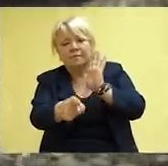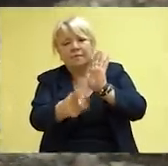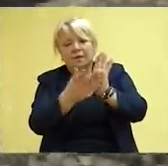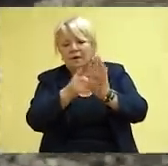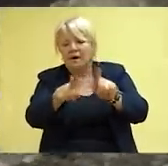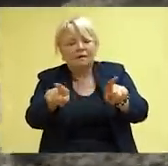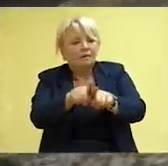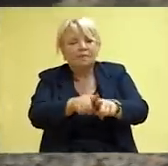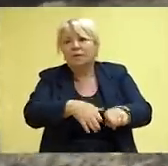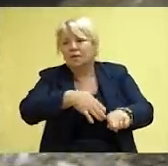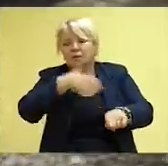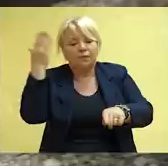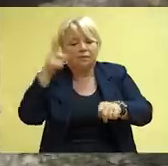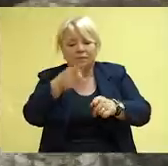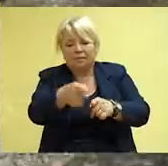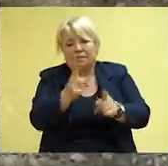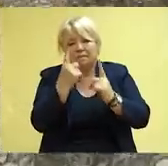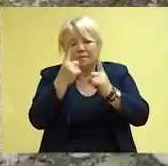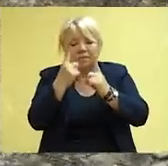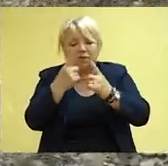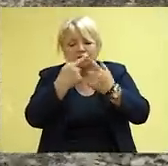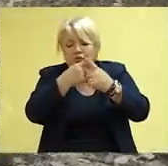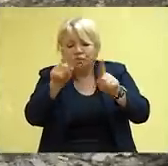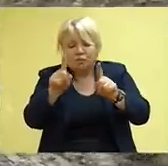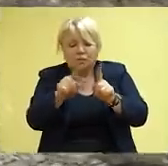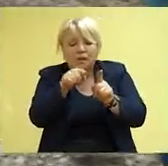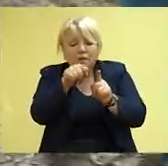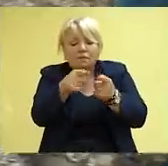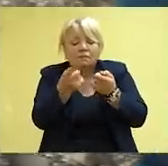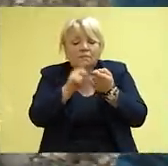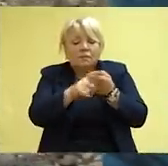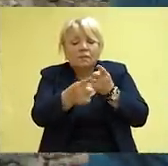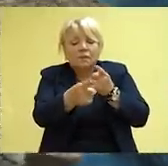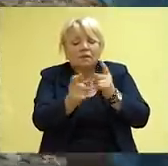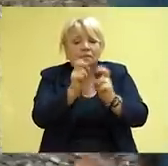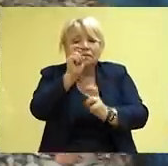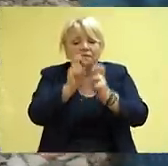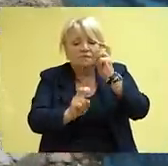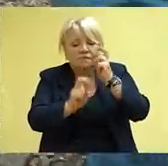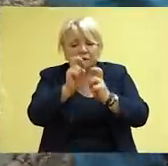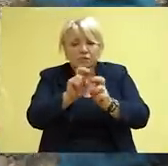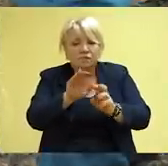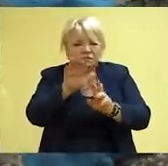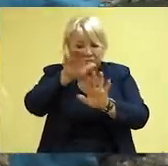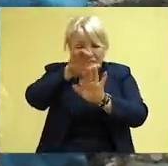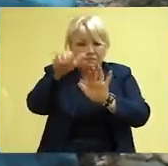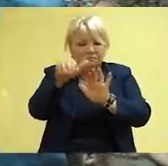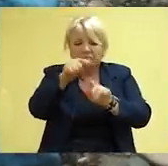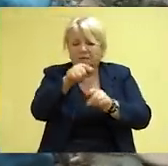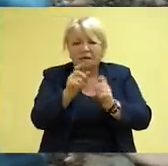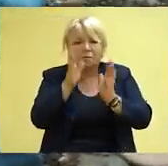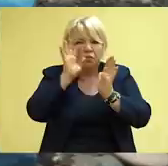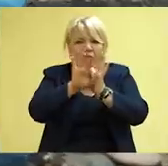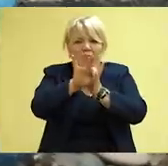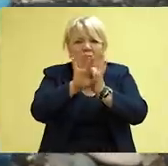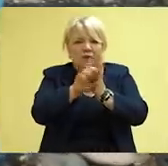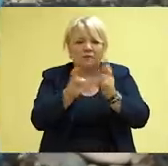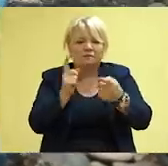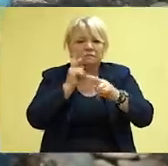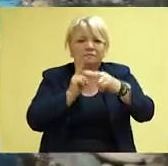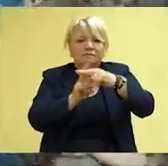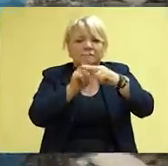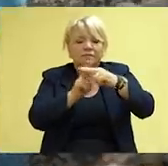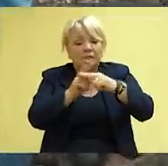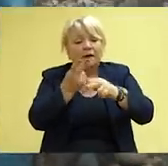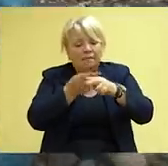განზე გამოსვლა, არც ერთ დისკზე არ მინახია მე და არც პლიანიცები მიყენია და აქედან გამომდინარე ზავაცკოი კრილოებზე ფიზიკურად ედებოდა,